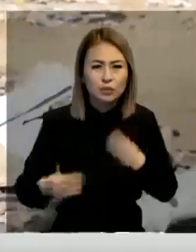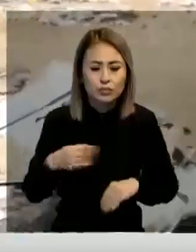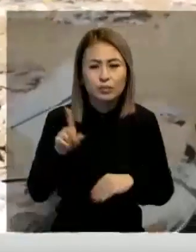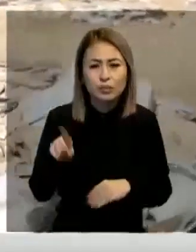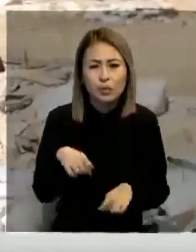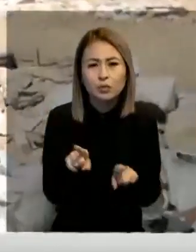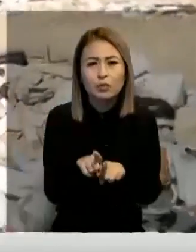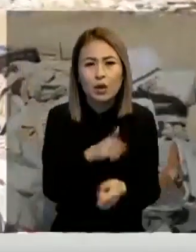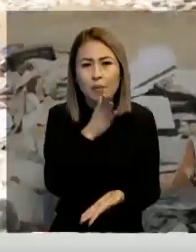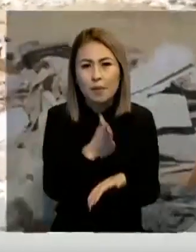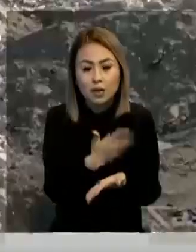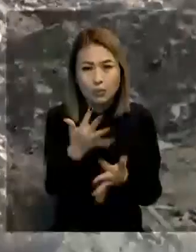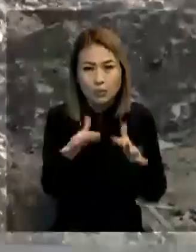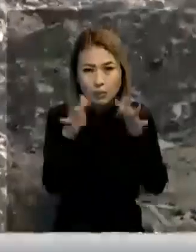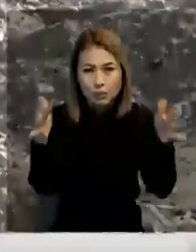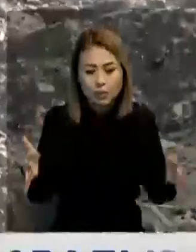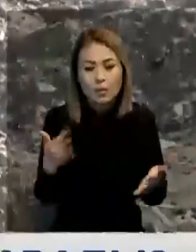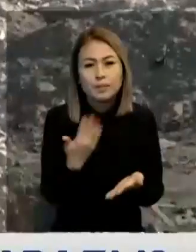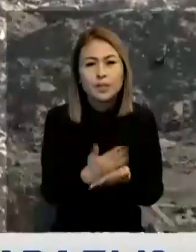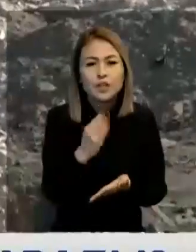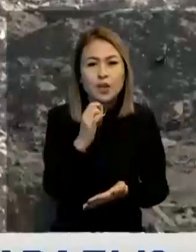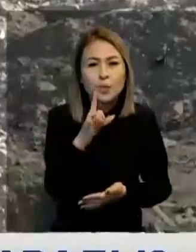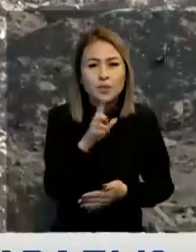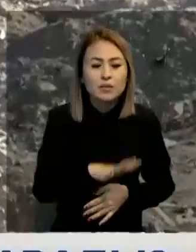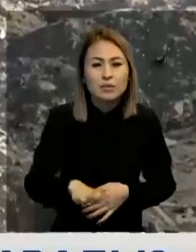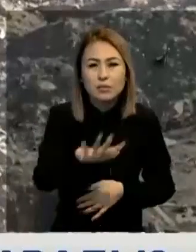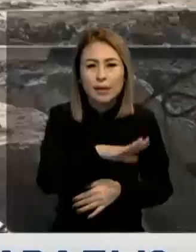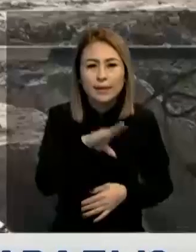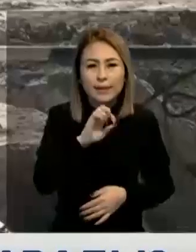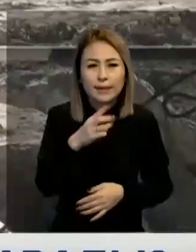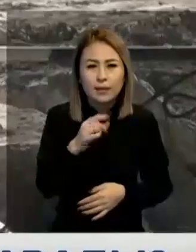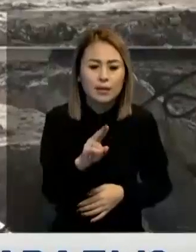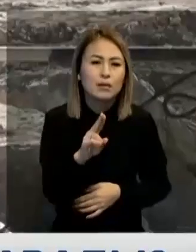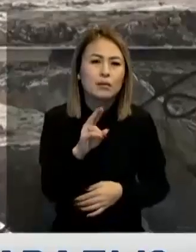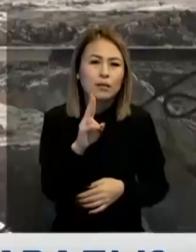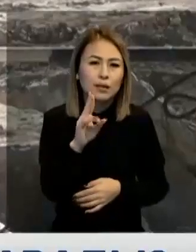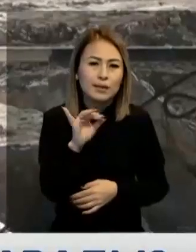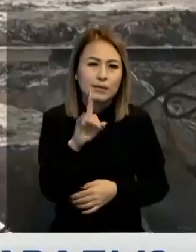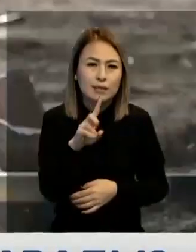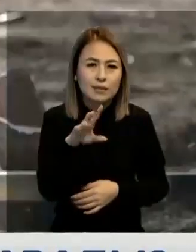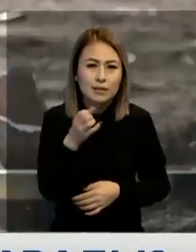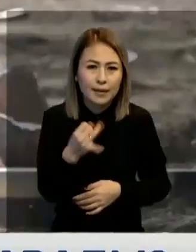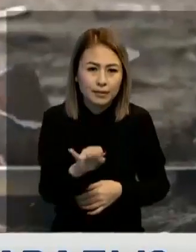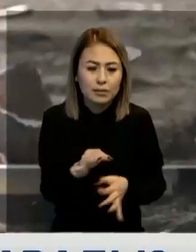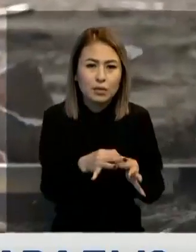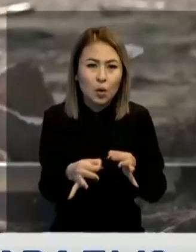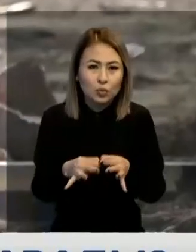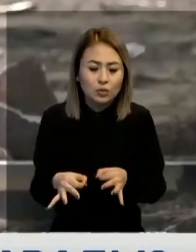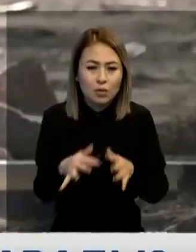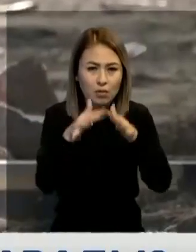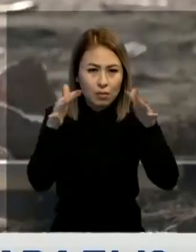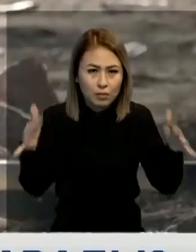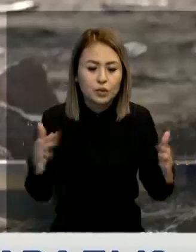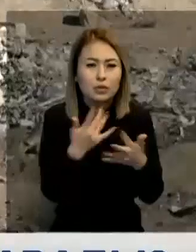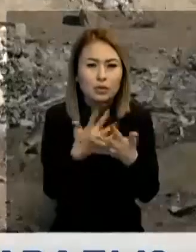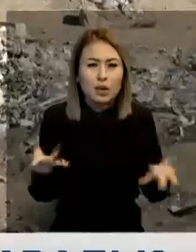де жатыр. Бұл үйіндінің біреуі ғана. Жаңаөзеннің іргесіндегі теңге Қызылсай кендірлі ауылының да маңы қоқысқа толған. Экологтар